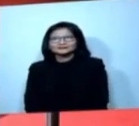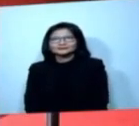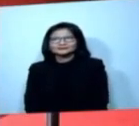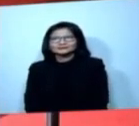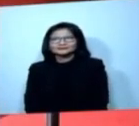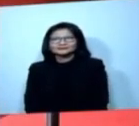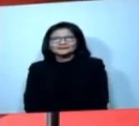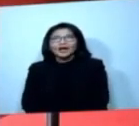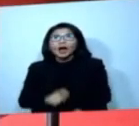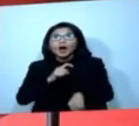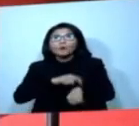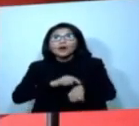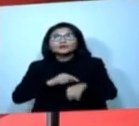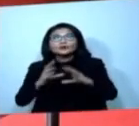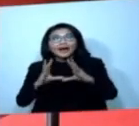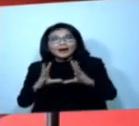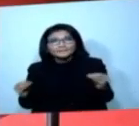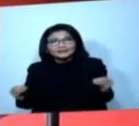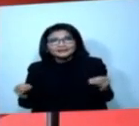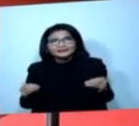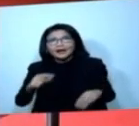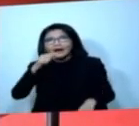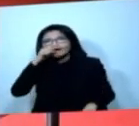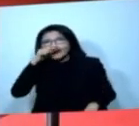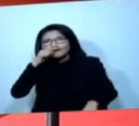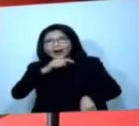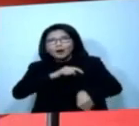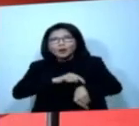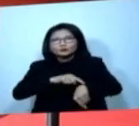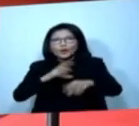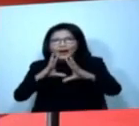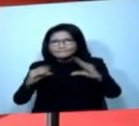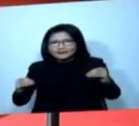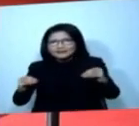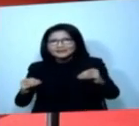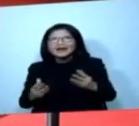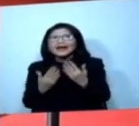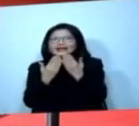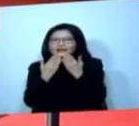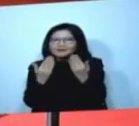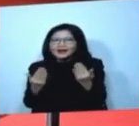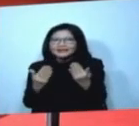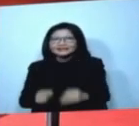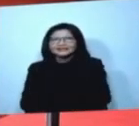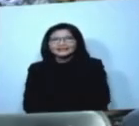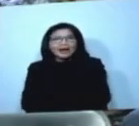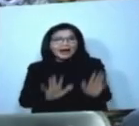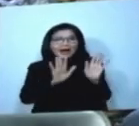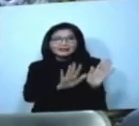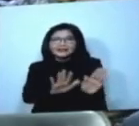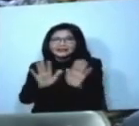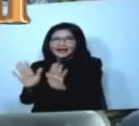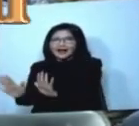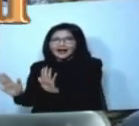berbagai survei malah makin jeblok. Apakah masih ada serangan fajar?